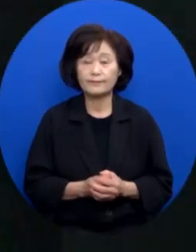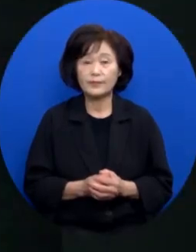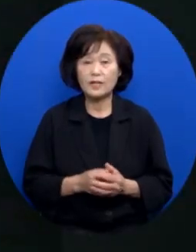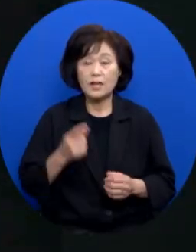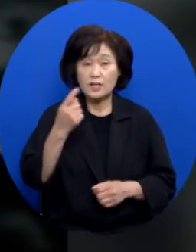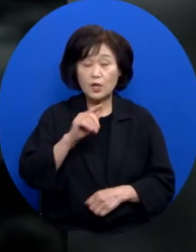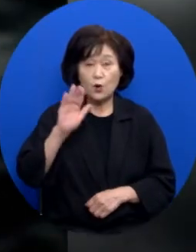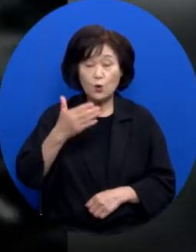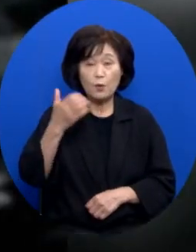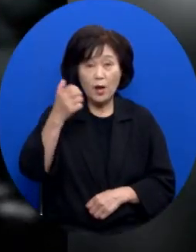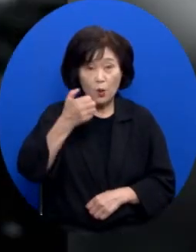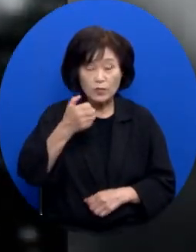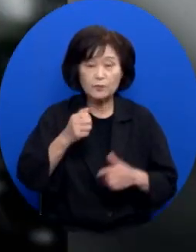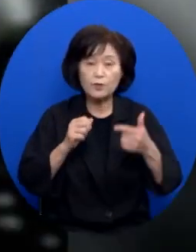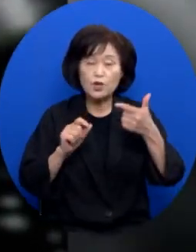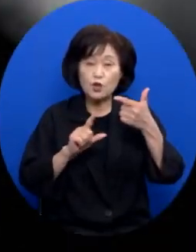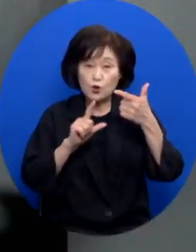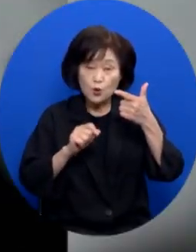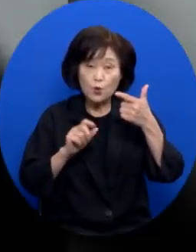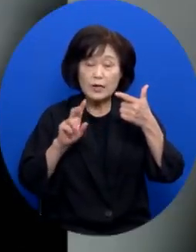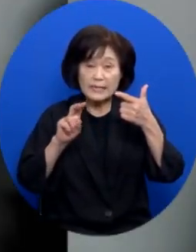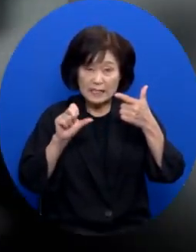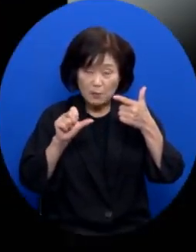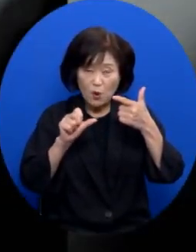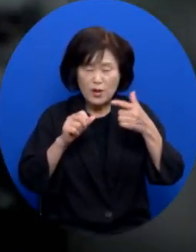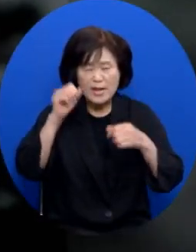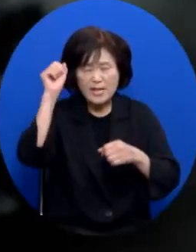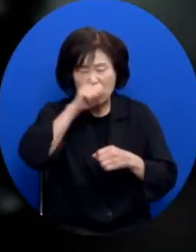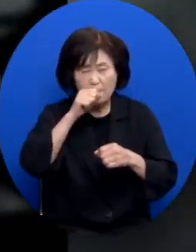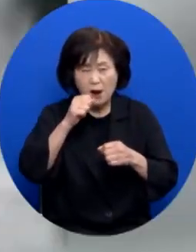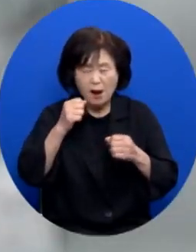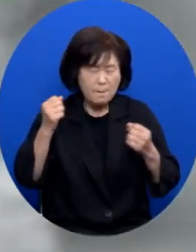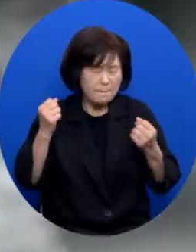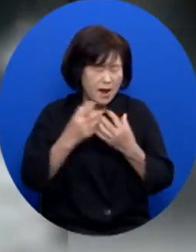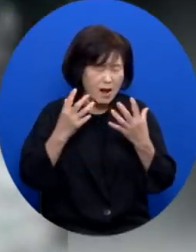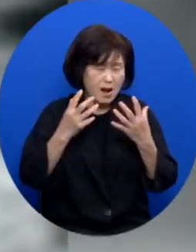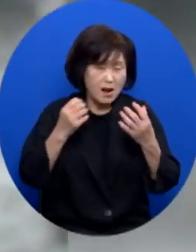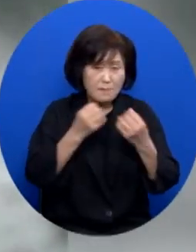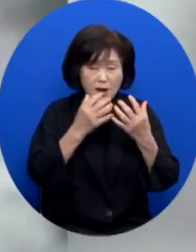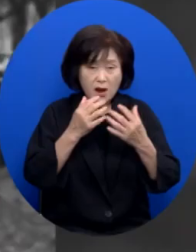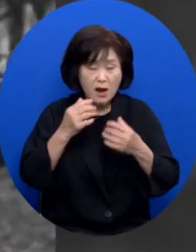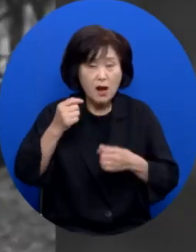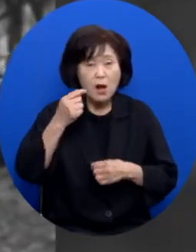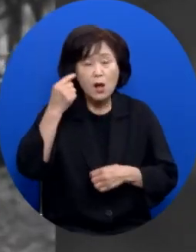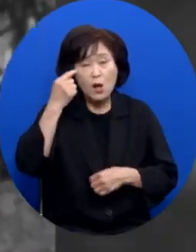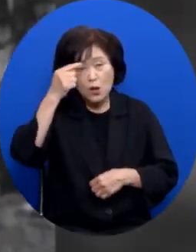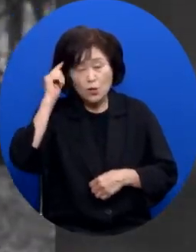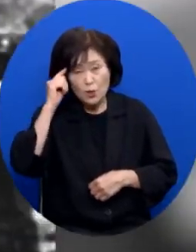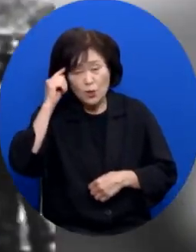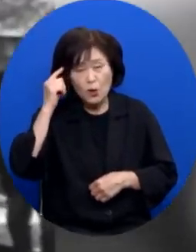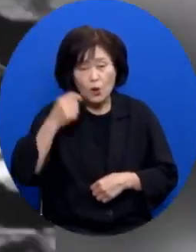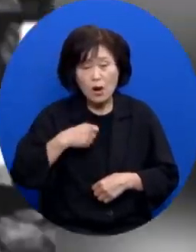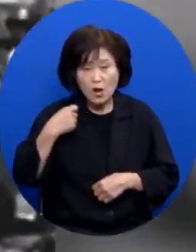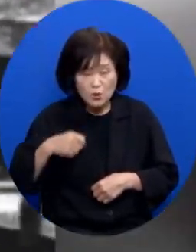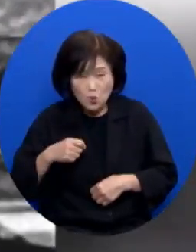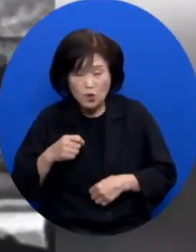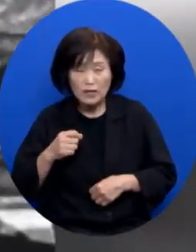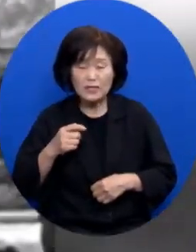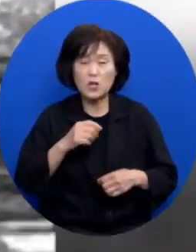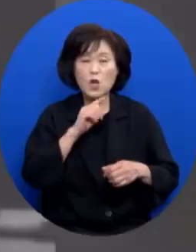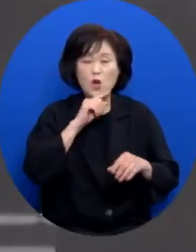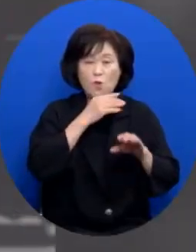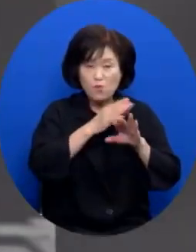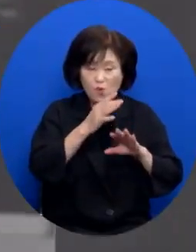1950년 6월 25일 새벽 침묵을 깨는 소리 소련과 중국을 등업은 김일성 치하의 북한